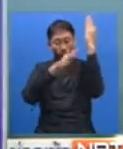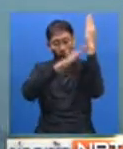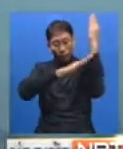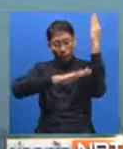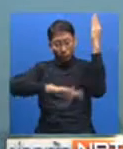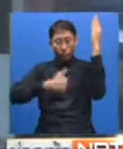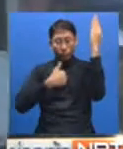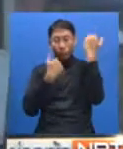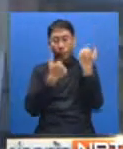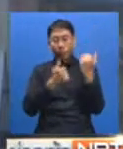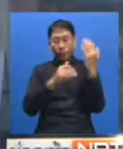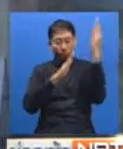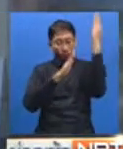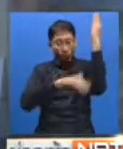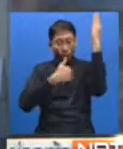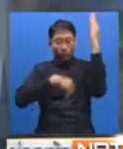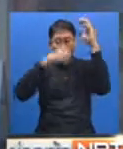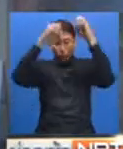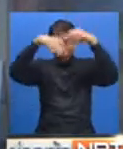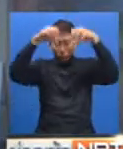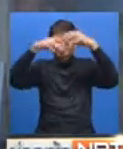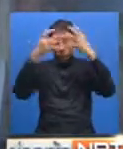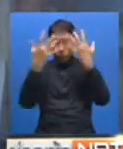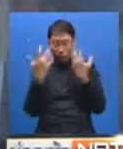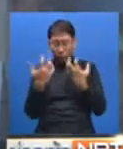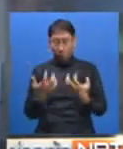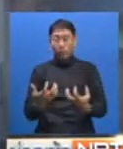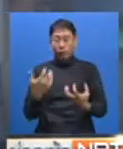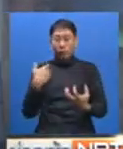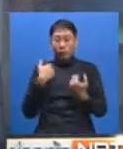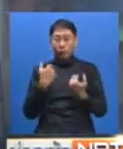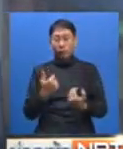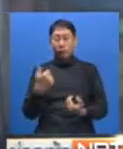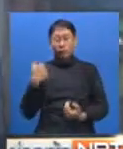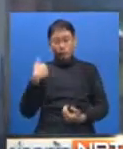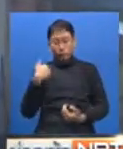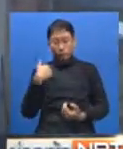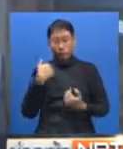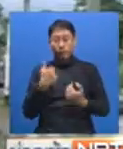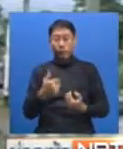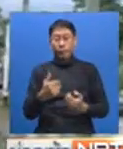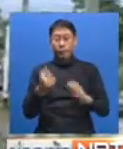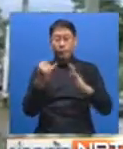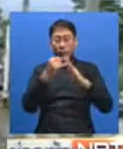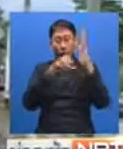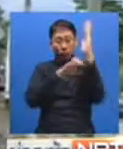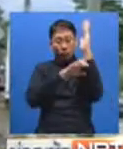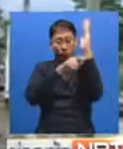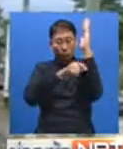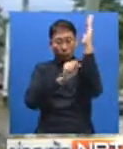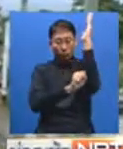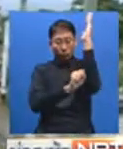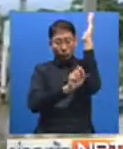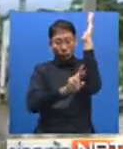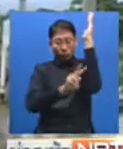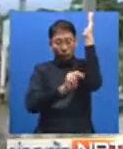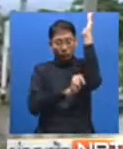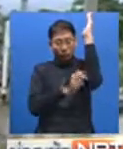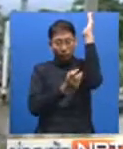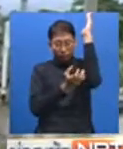ยังคงทำให้ภาคใต้มีฝนเกือบทั่วไปและมีฝนตกหนักบางพื้นที่เรียนจังหวัดชุมพรสุราษฎร์ธานีนครศรีธรรมราช